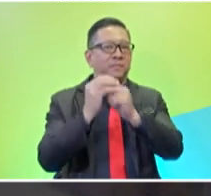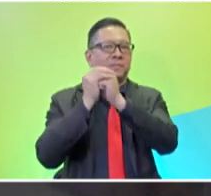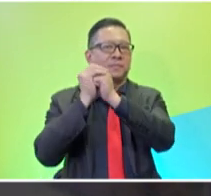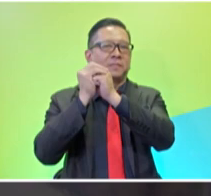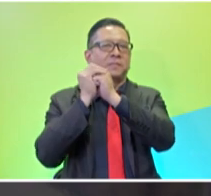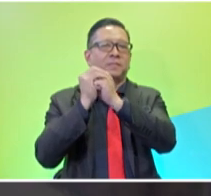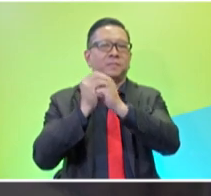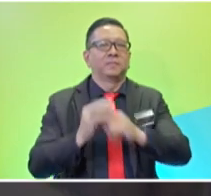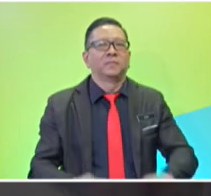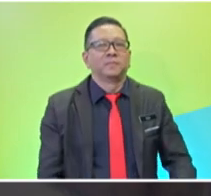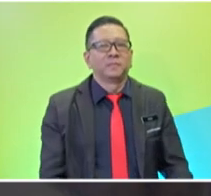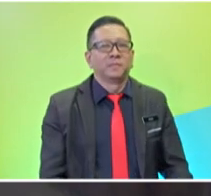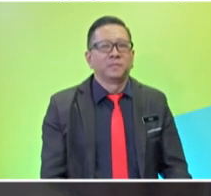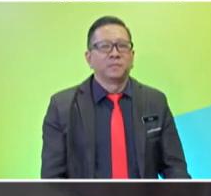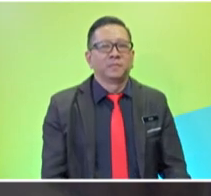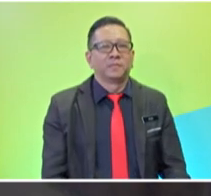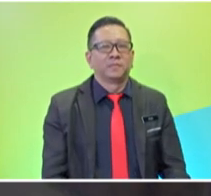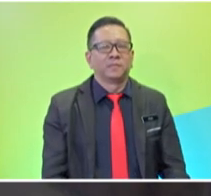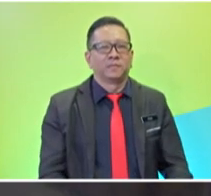yang tepat